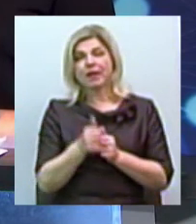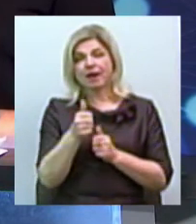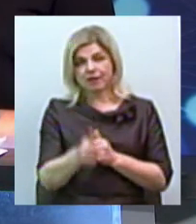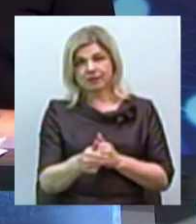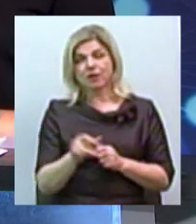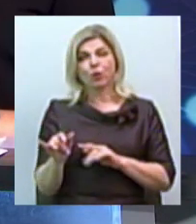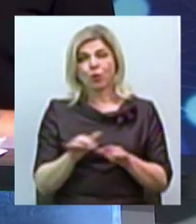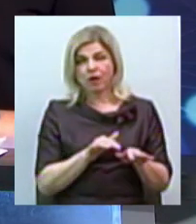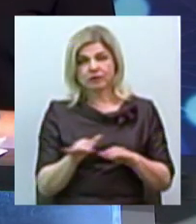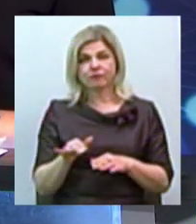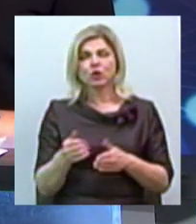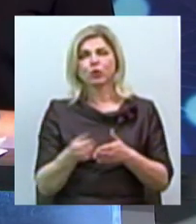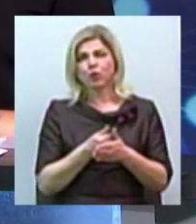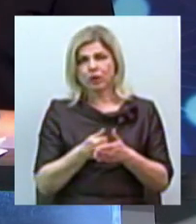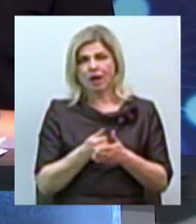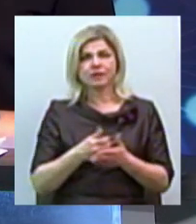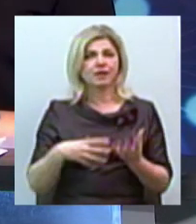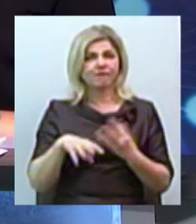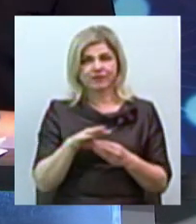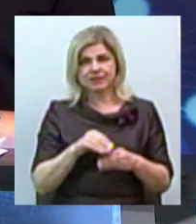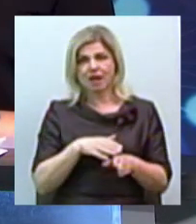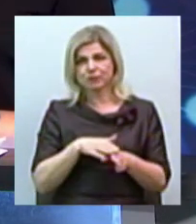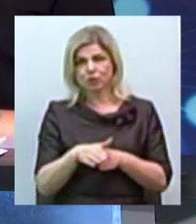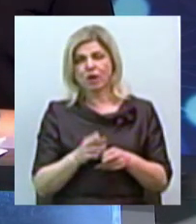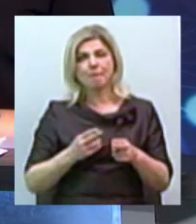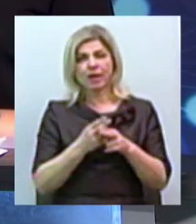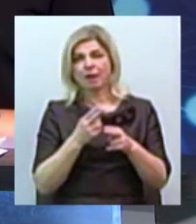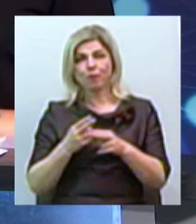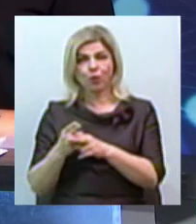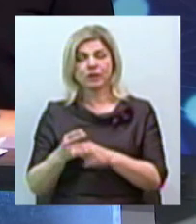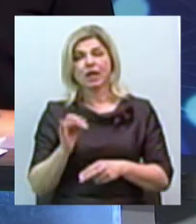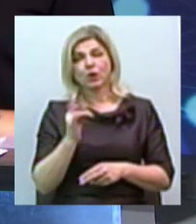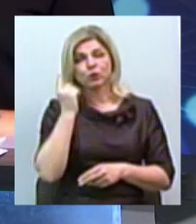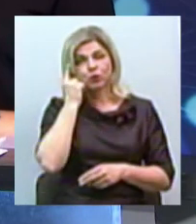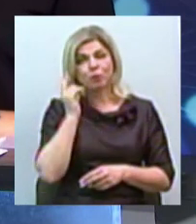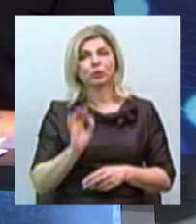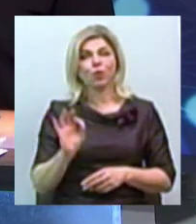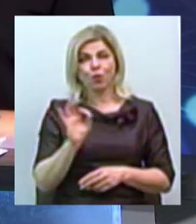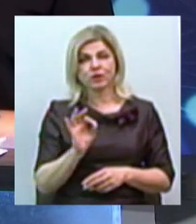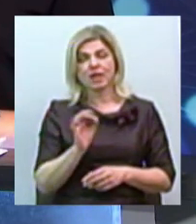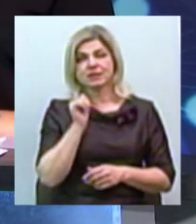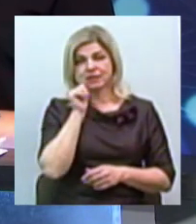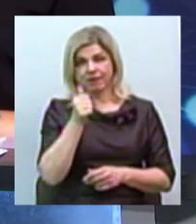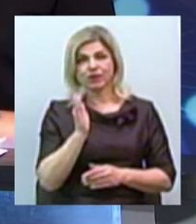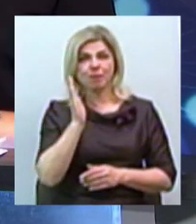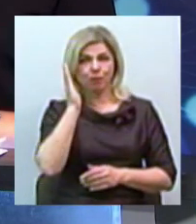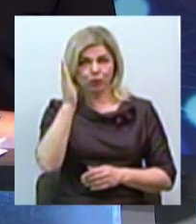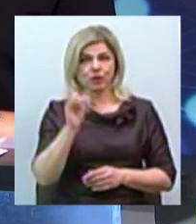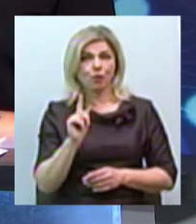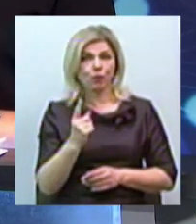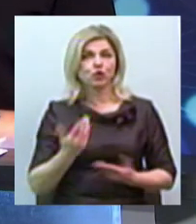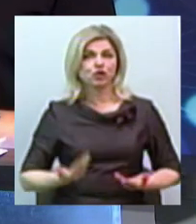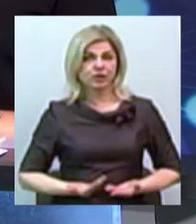рухатися, долати абсолютно всі перепони і думати про завтрашнє майбутнє. Тому що